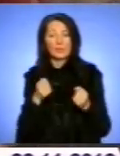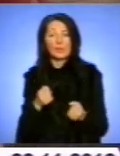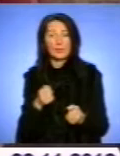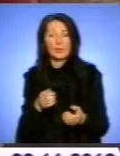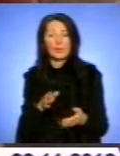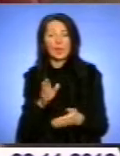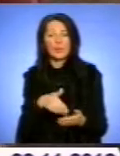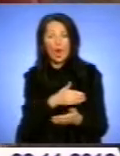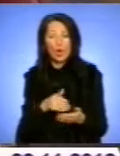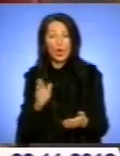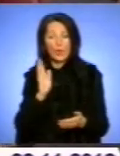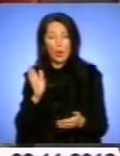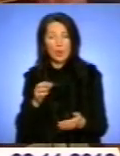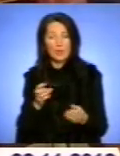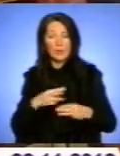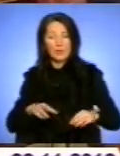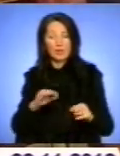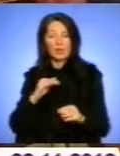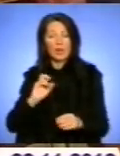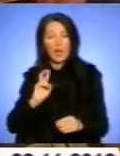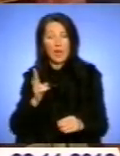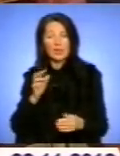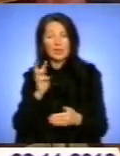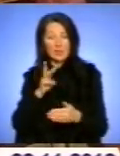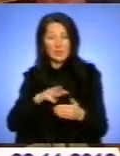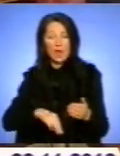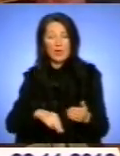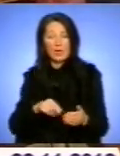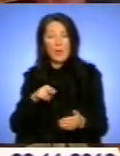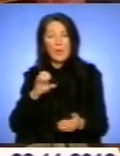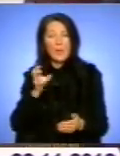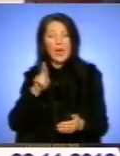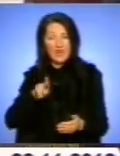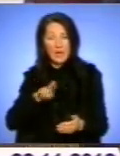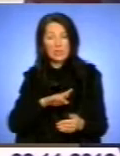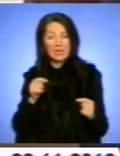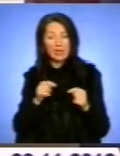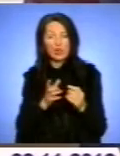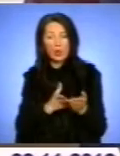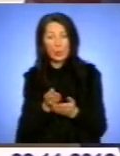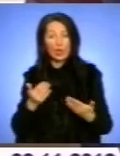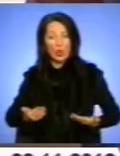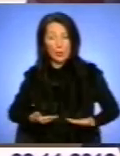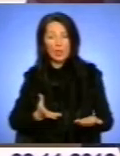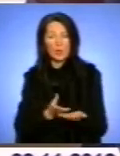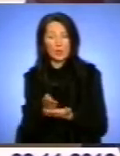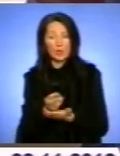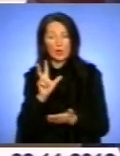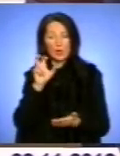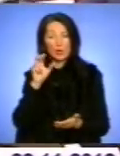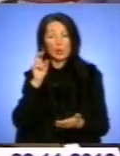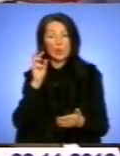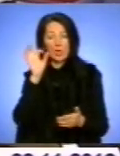прогнози Міністерства ЖКГ стягувати з українців пеню за несвоєчасну сплату комунальних послуг. Прем'єр заспокоїв, 300-відсотковий штраф від